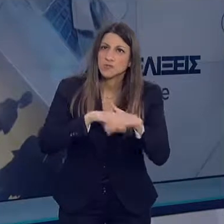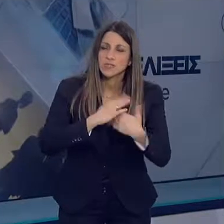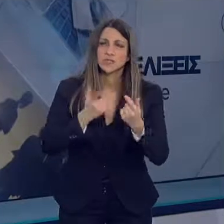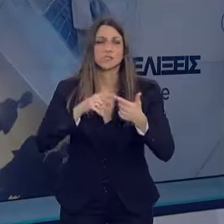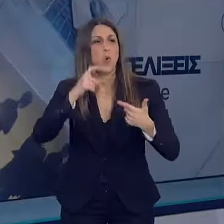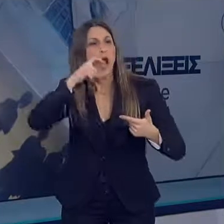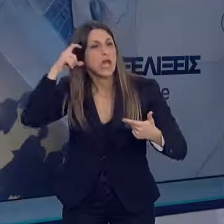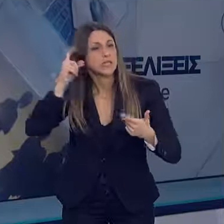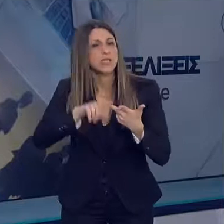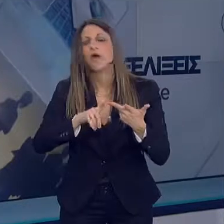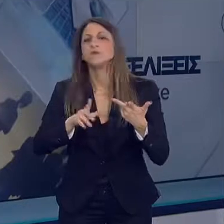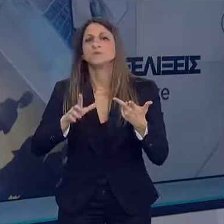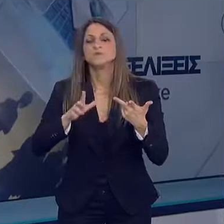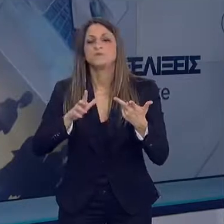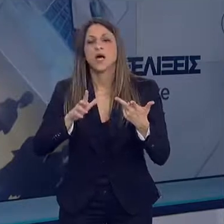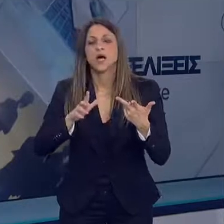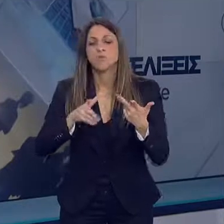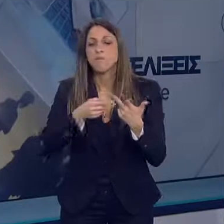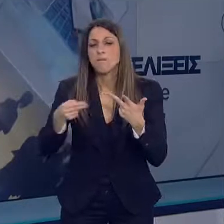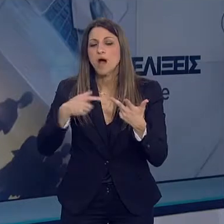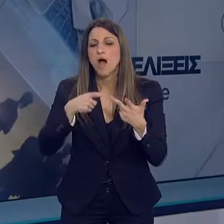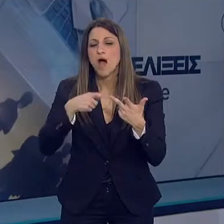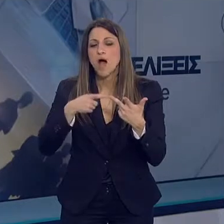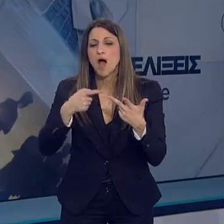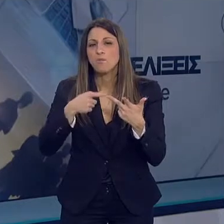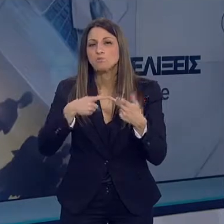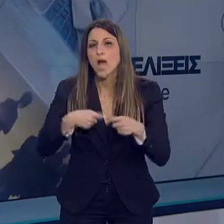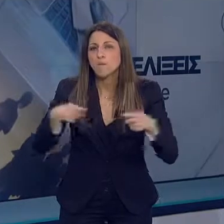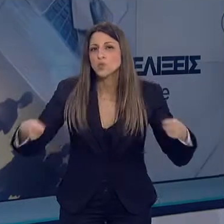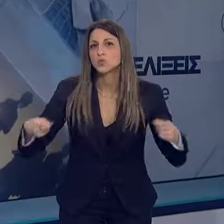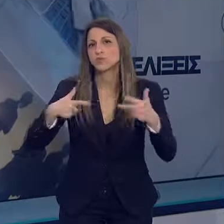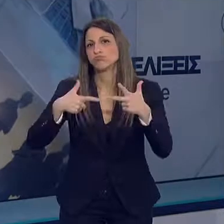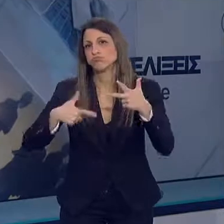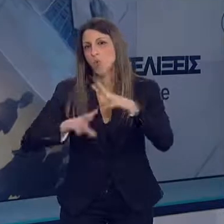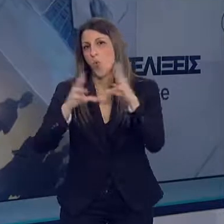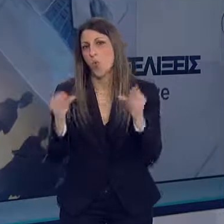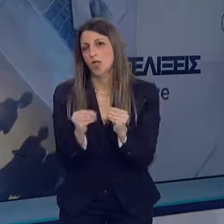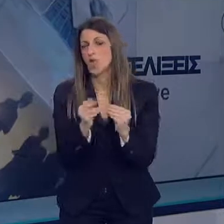οι ευπαθείς ομάδες, η αντοχή του συστήματος υγείας. Είναι πολλές παράμετροι μαζί που τα παίρνουμε όλα υπόψη.